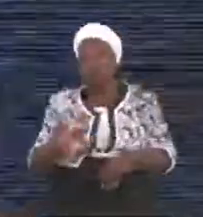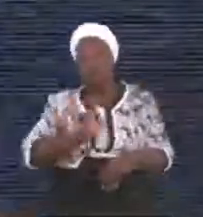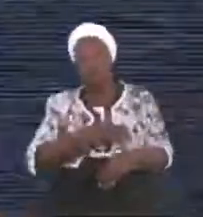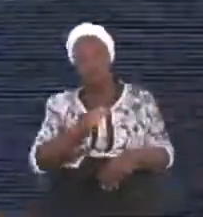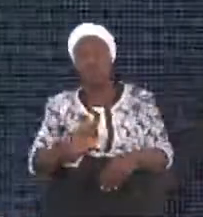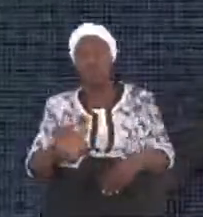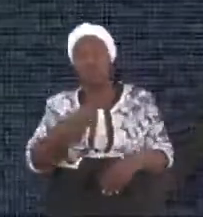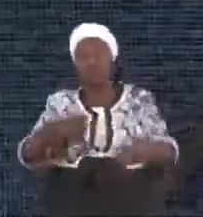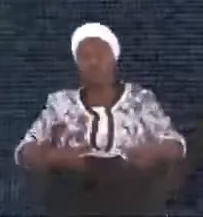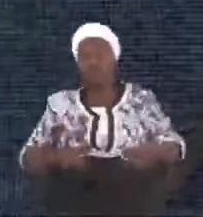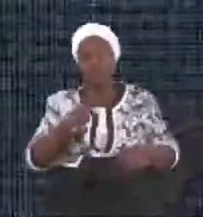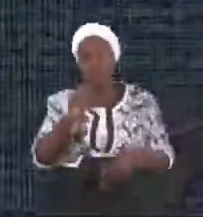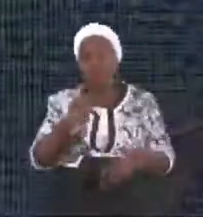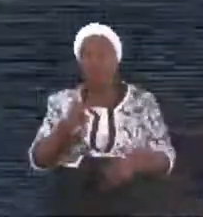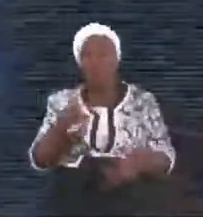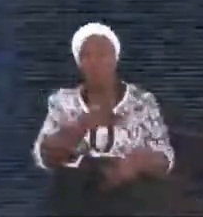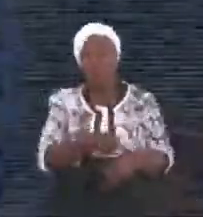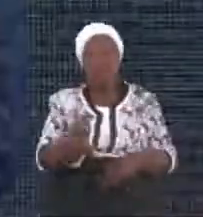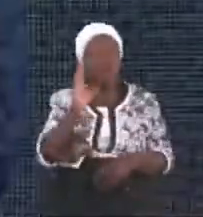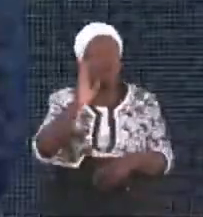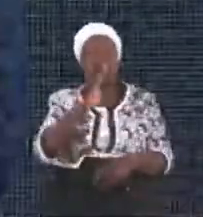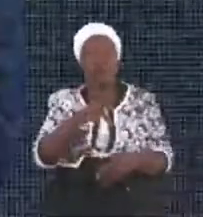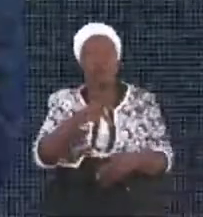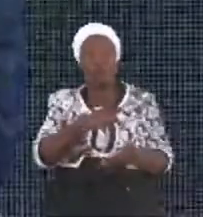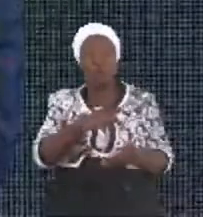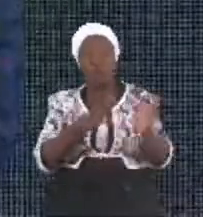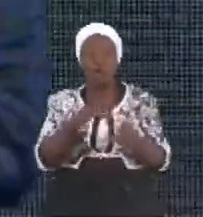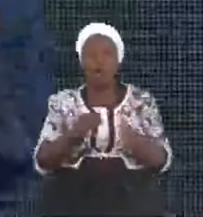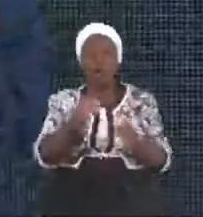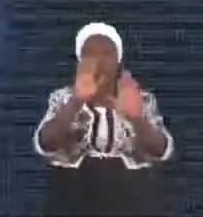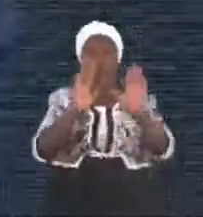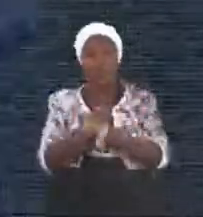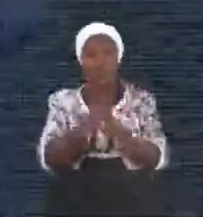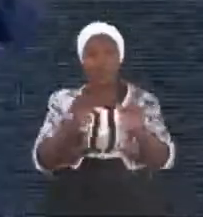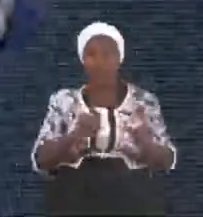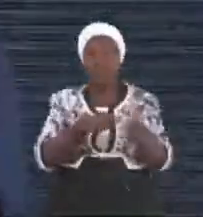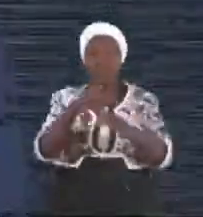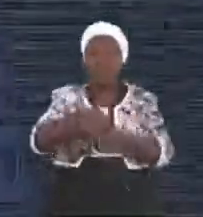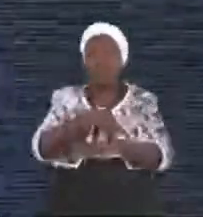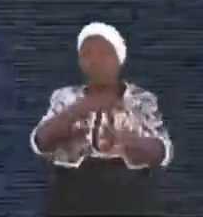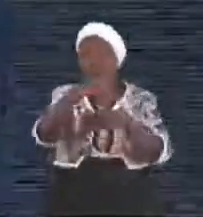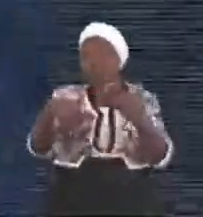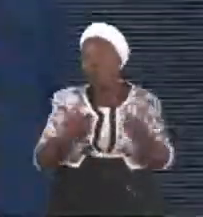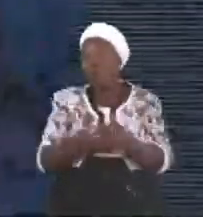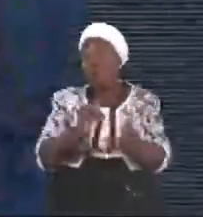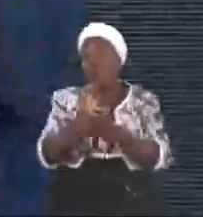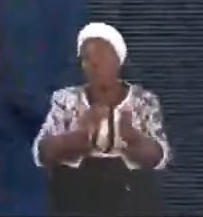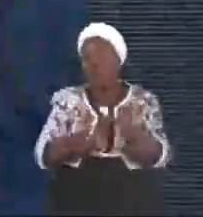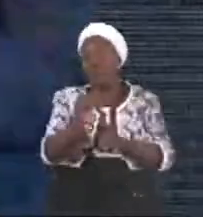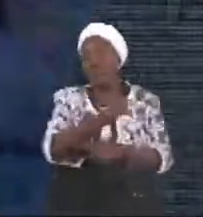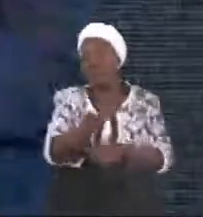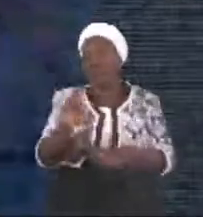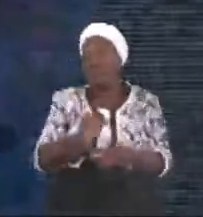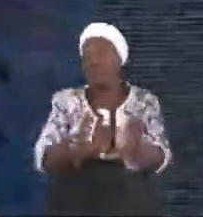enfants, les jeunes, seront également participants de la puissance miraculeuse de Dieu ce soir. Et tous ceux qui sont au loin,